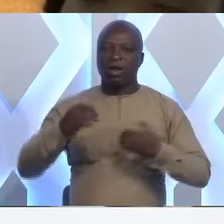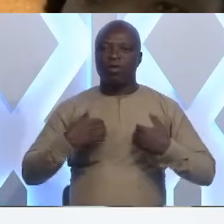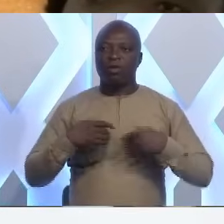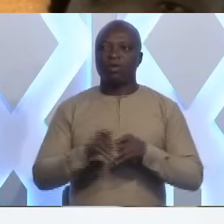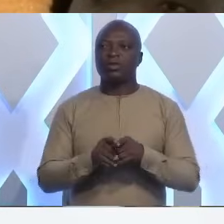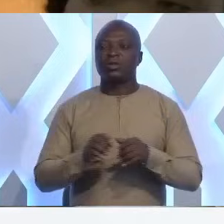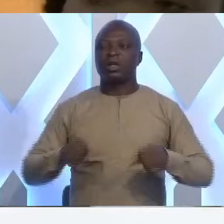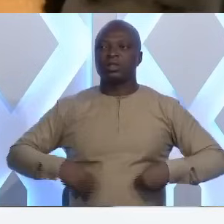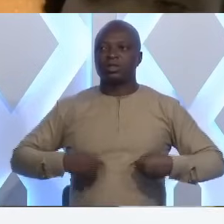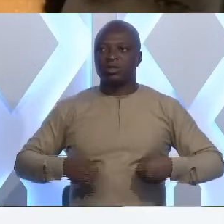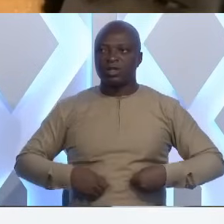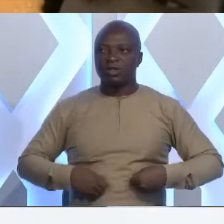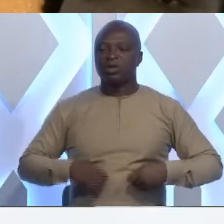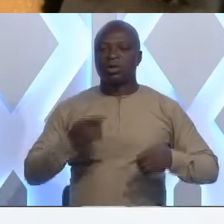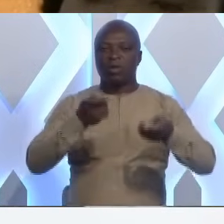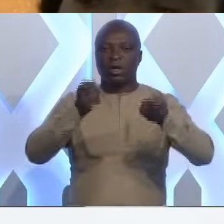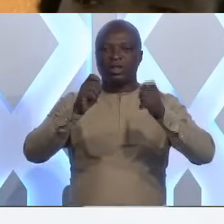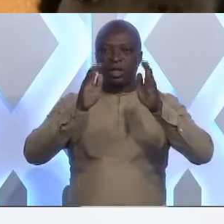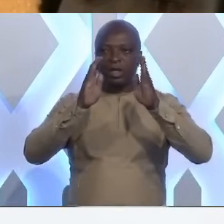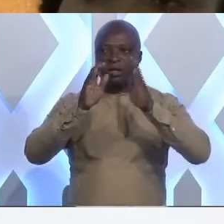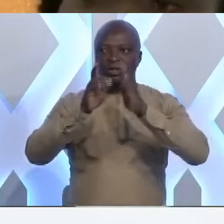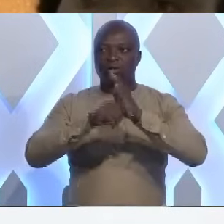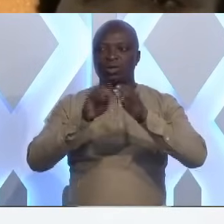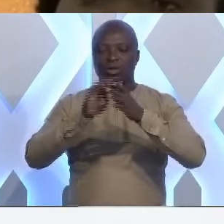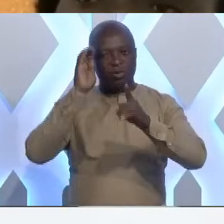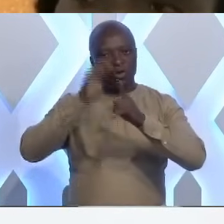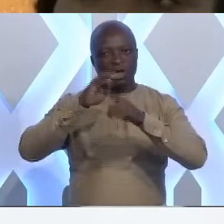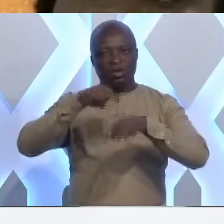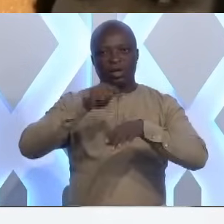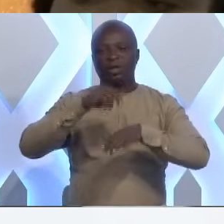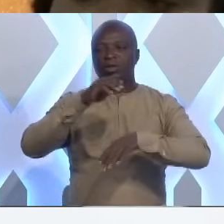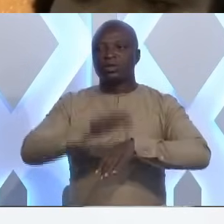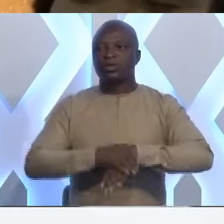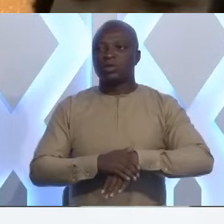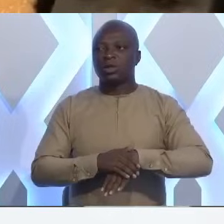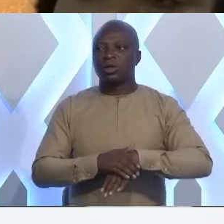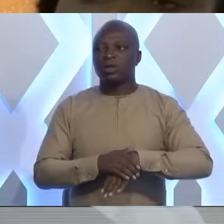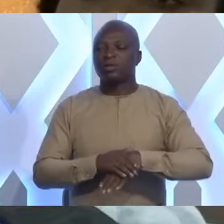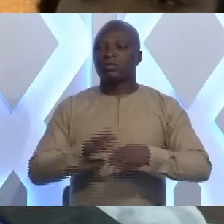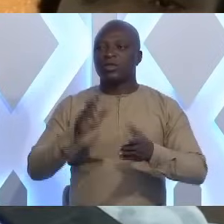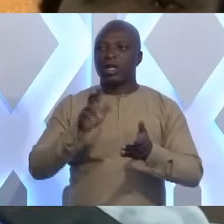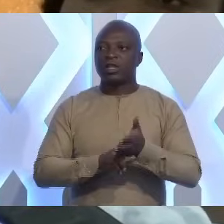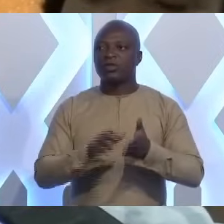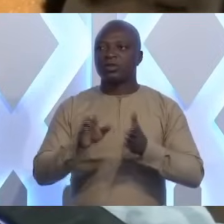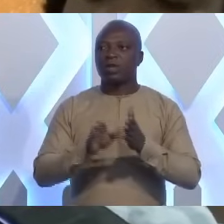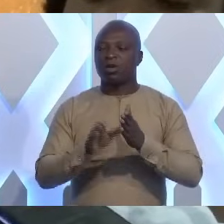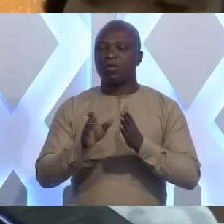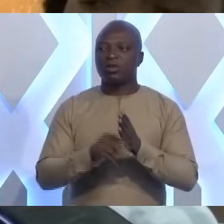la sensibilisation pour attirer l'attention de l'opinion nationale sur la ratification de la